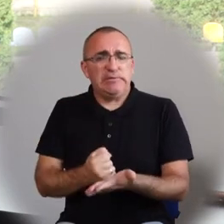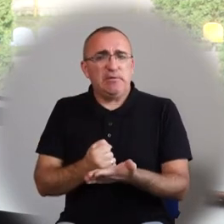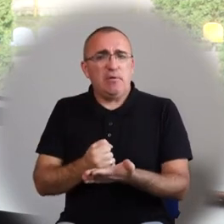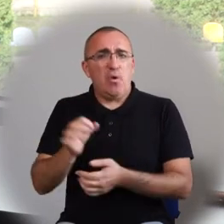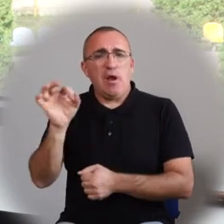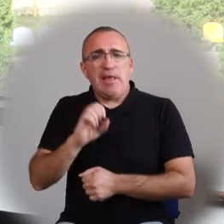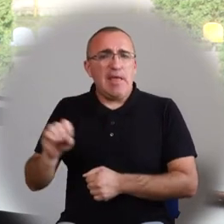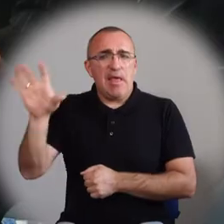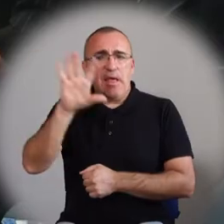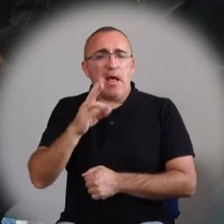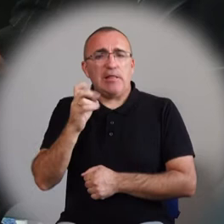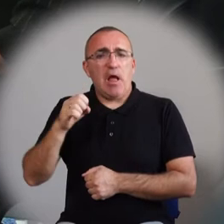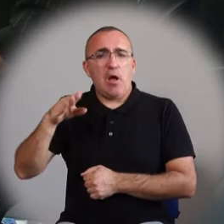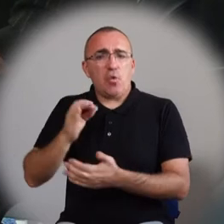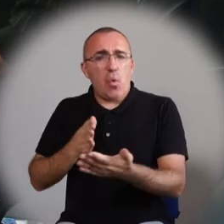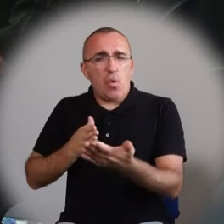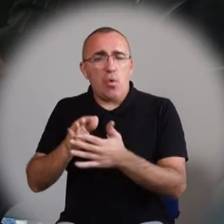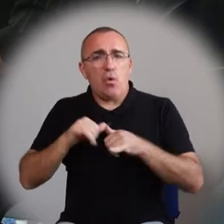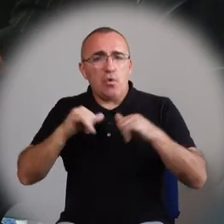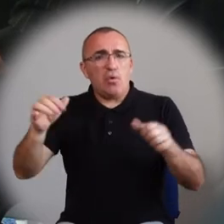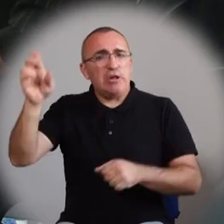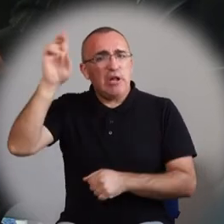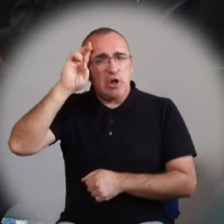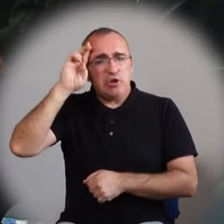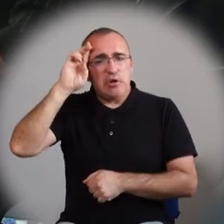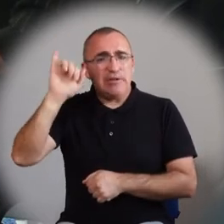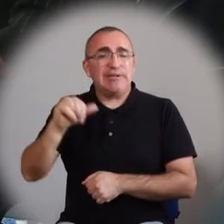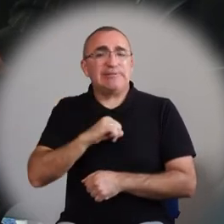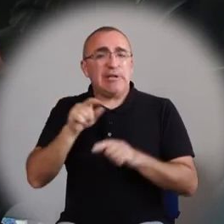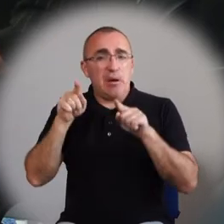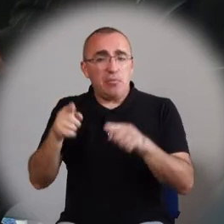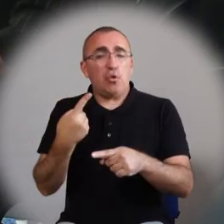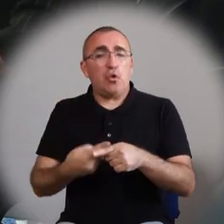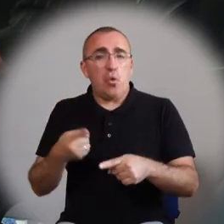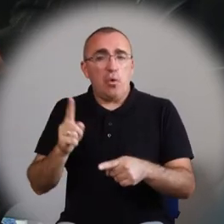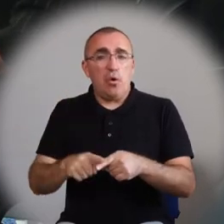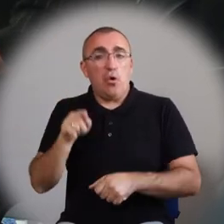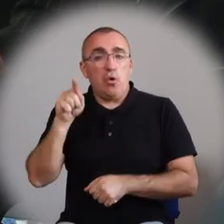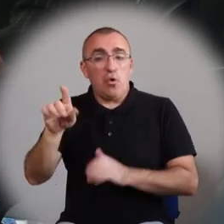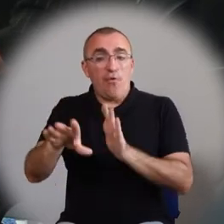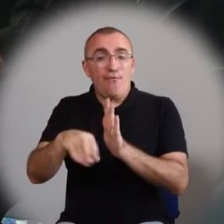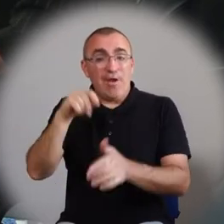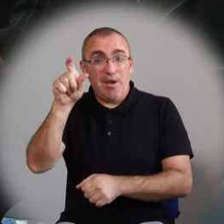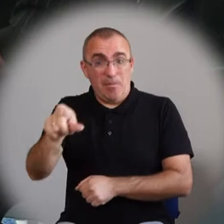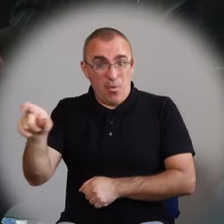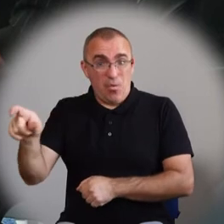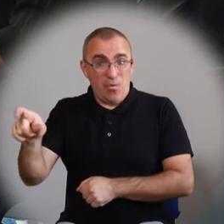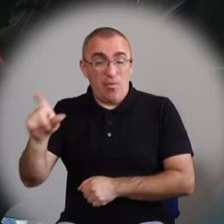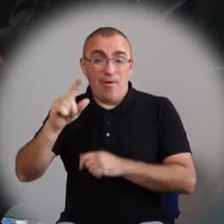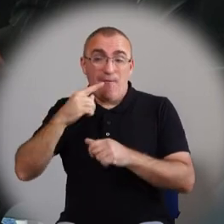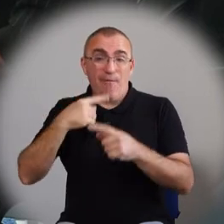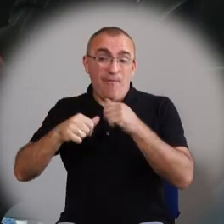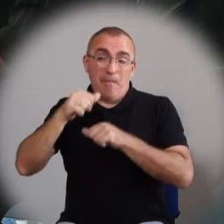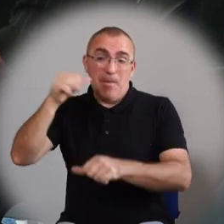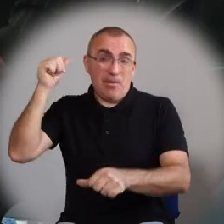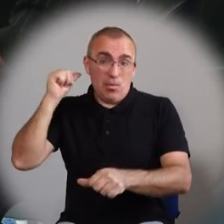безвіз. Це проєвропейський, пронатівський напрямок розвитку держави. І саме тому той виборець,